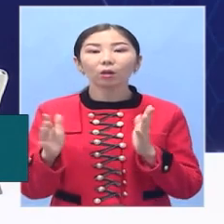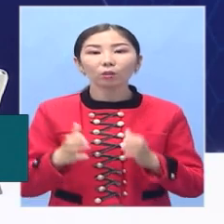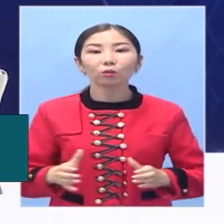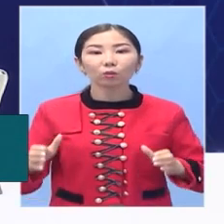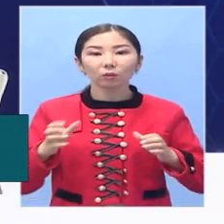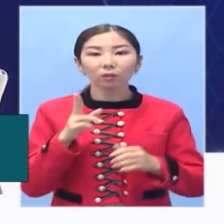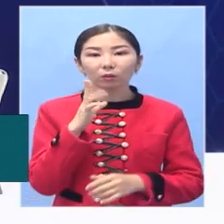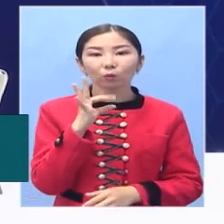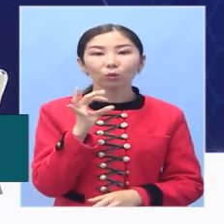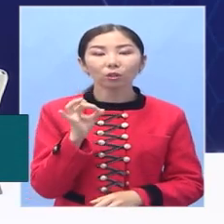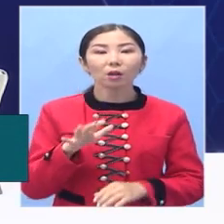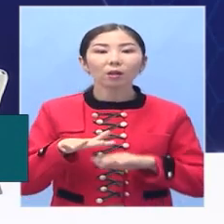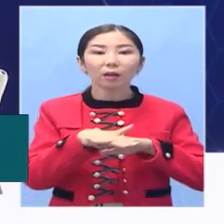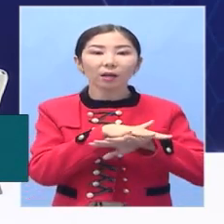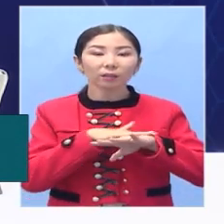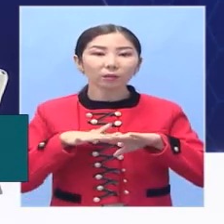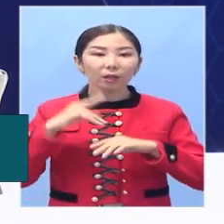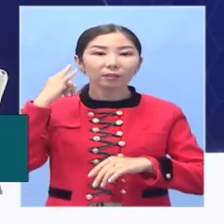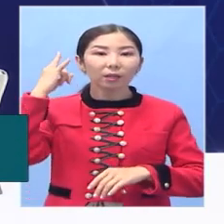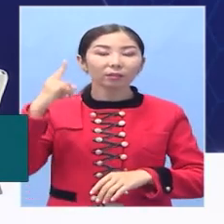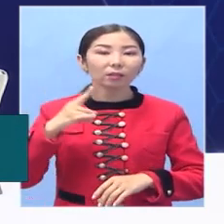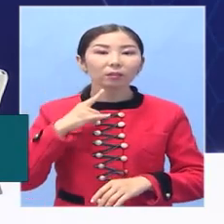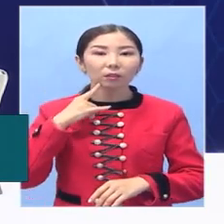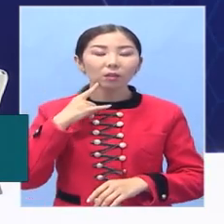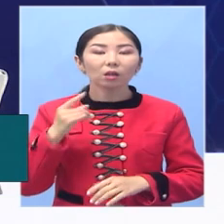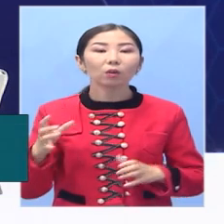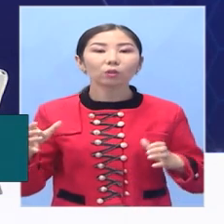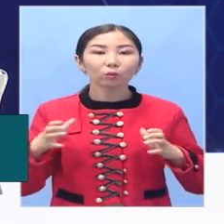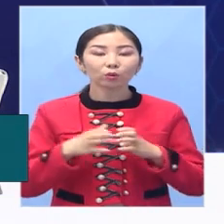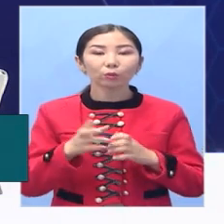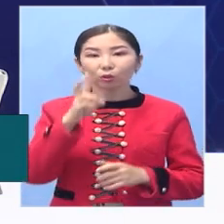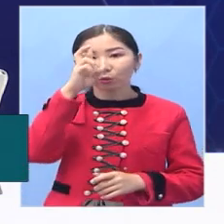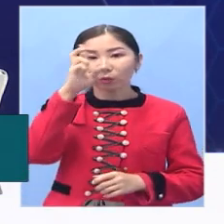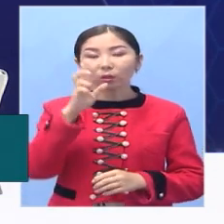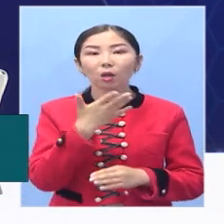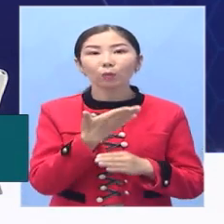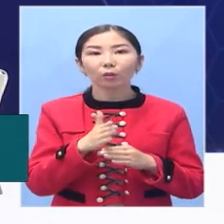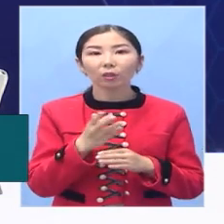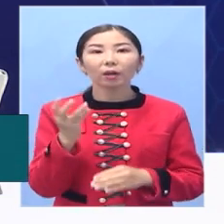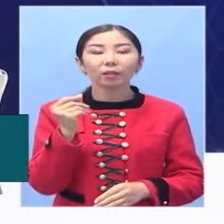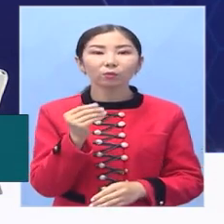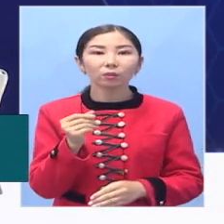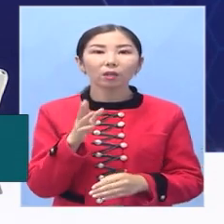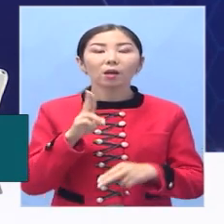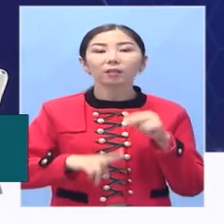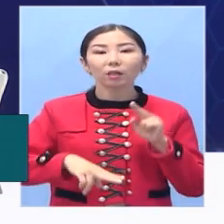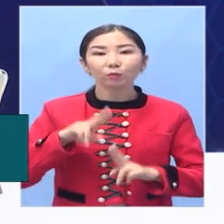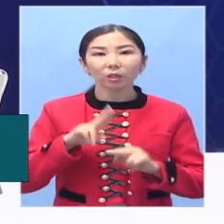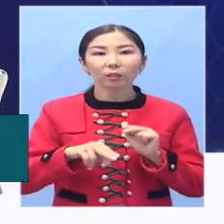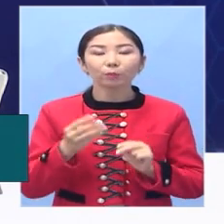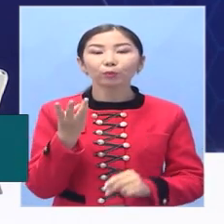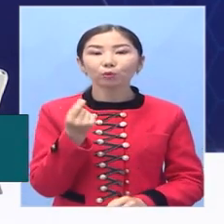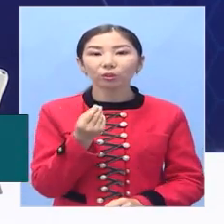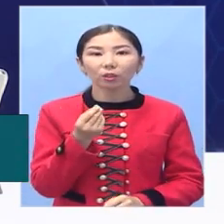арқылы халықтың, жаңағы Қазақстан халқының қоры дейміз, жаңағы үкіметтің арнайы бөлінген қаржылары есебінен салынып жатыр.